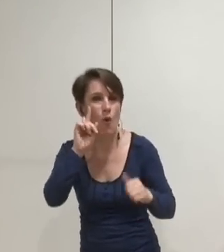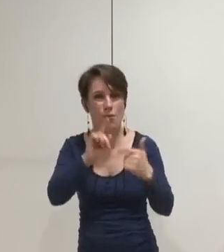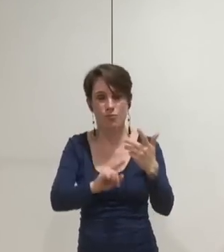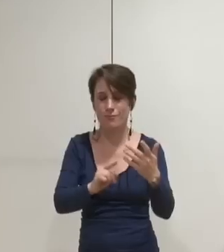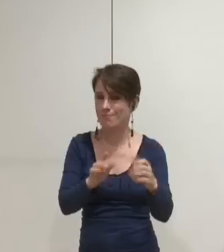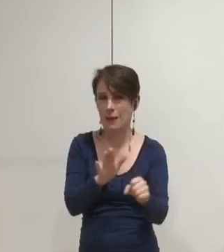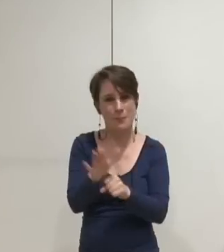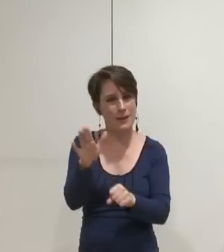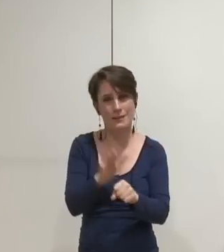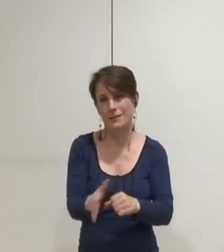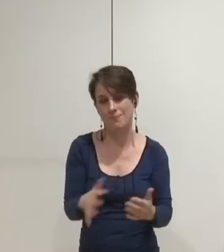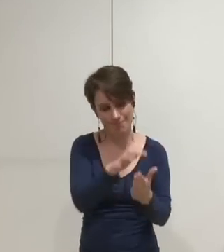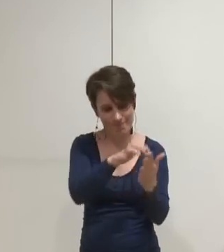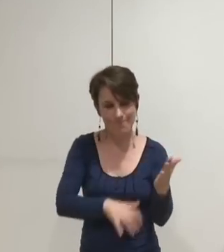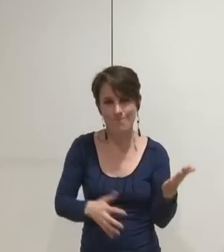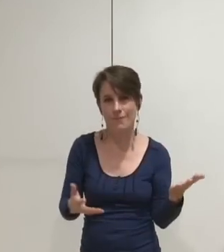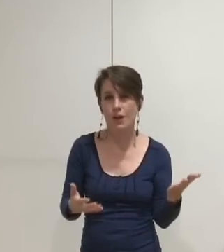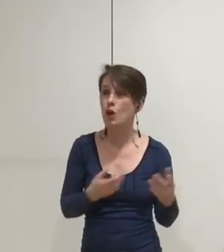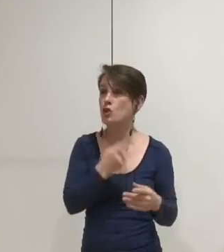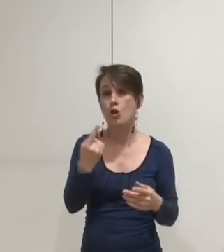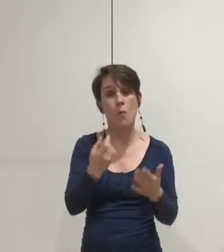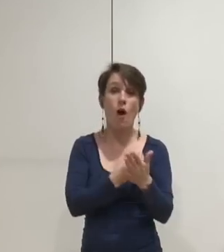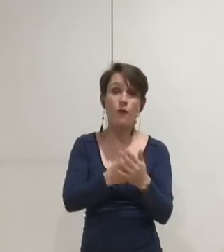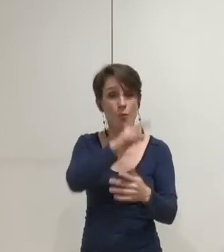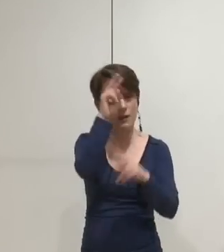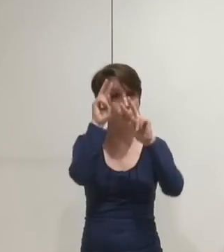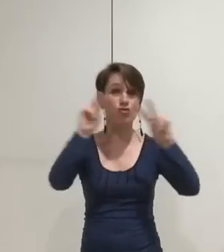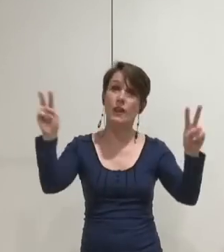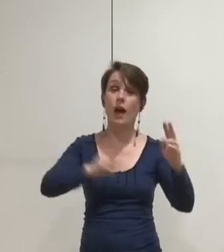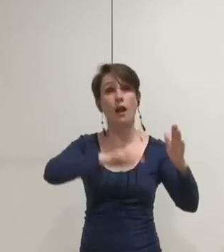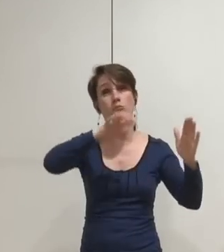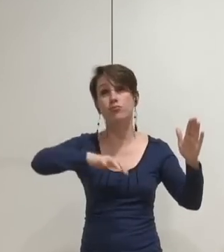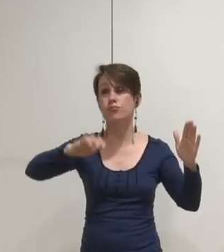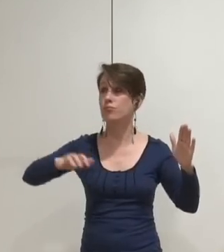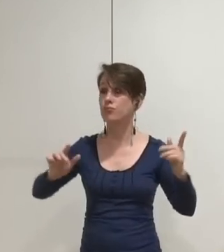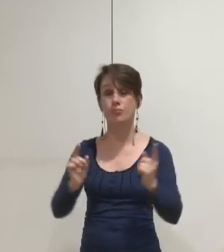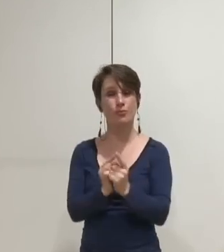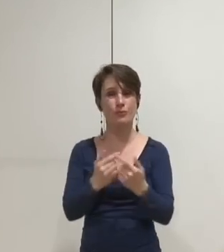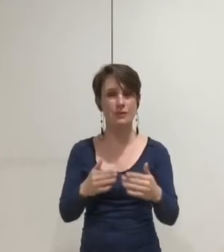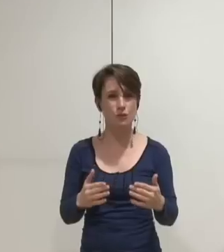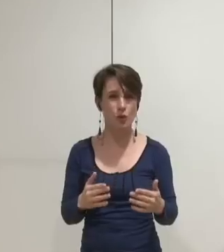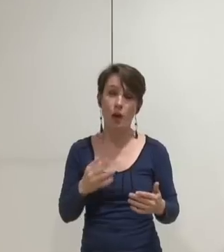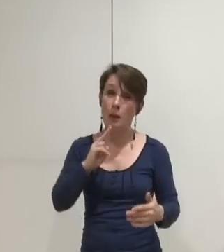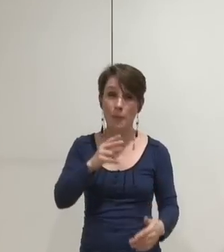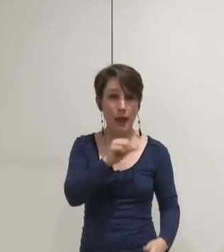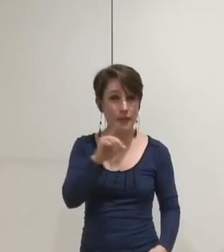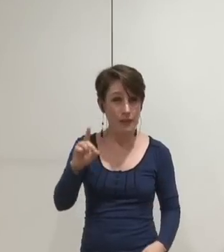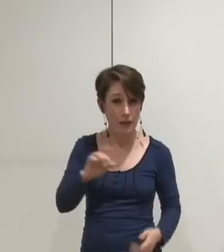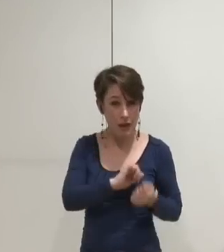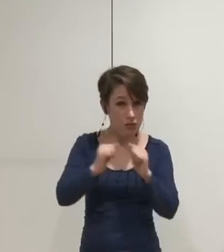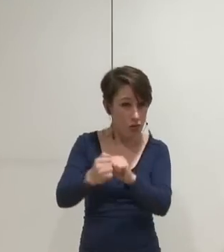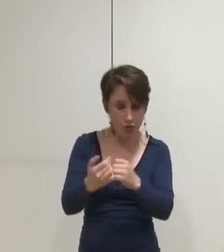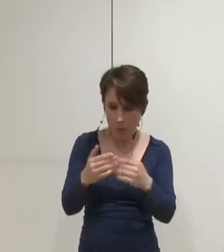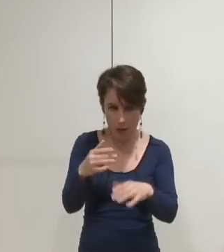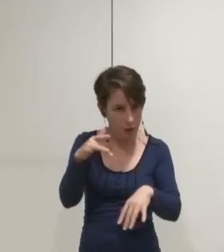que nous considérons être des généralités surtout pour une remise en cause d'un PADD qui a déjà été voté pour ces raisons-là nous